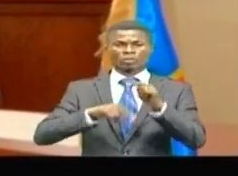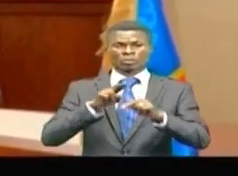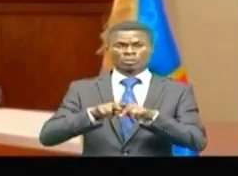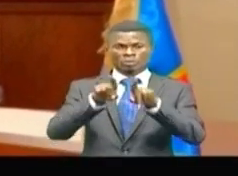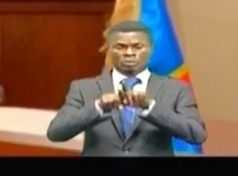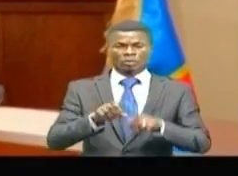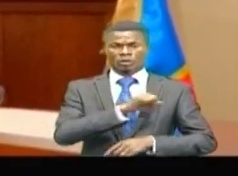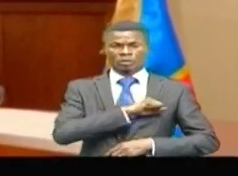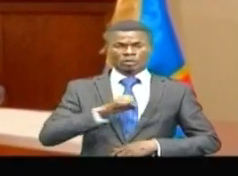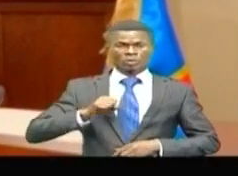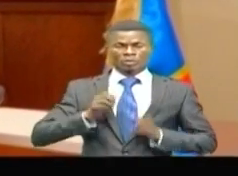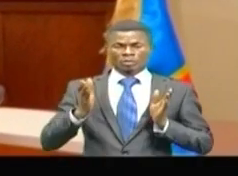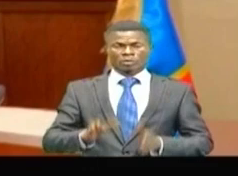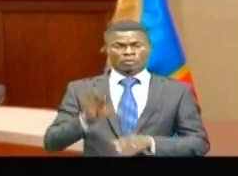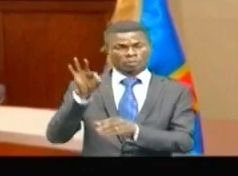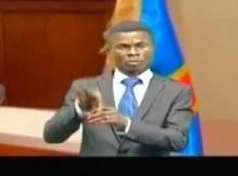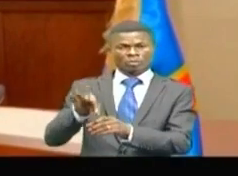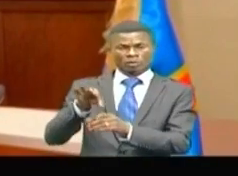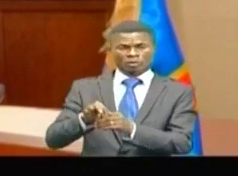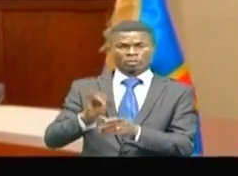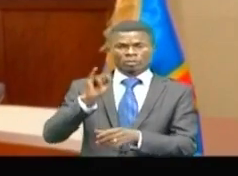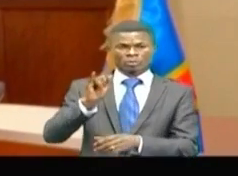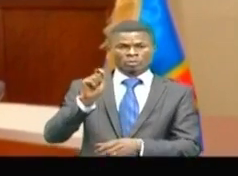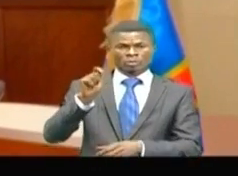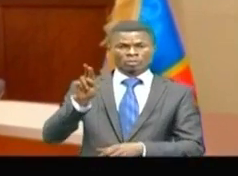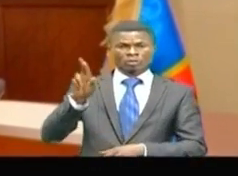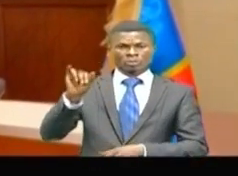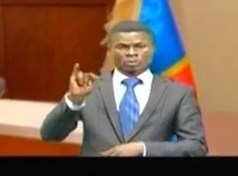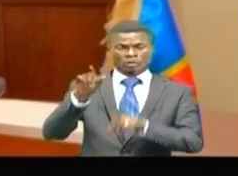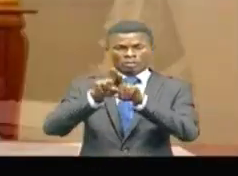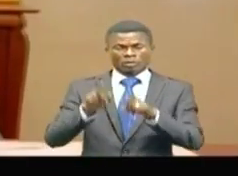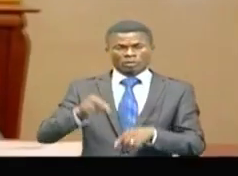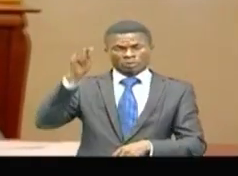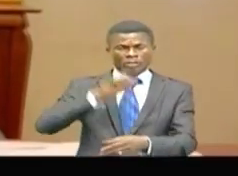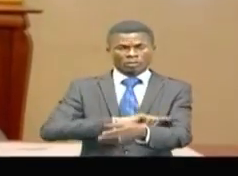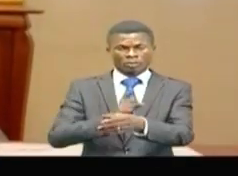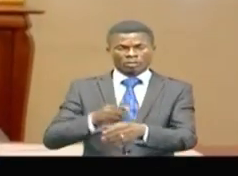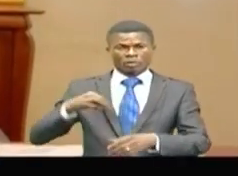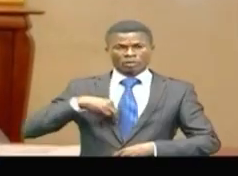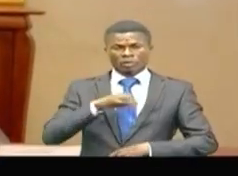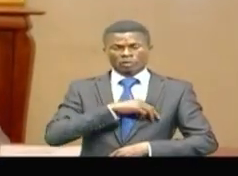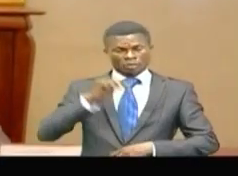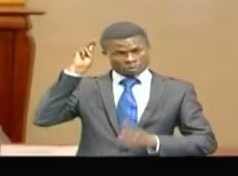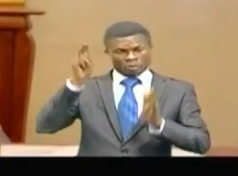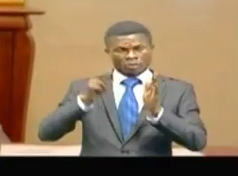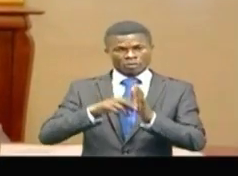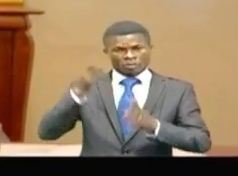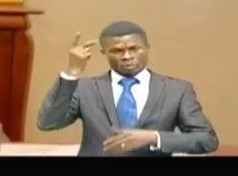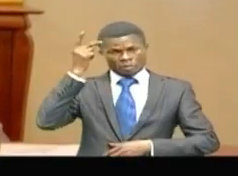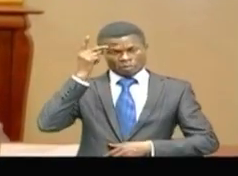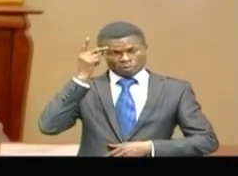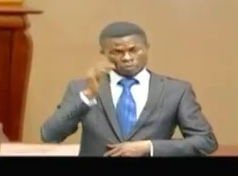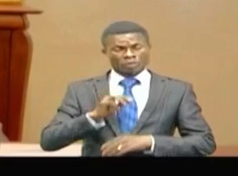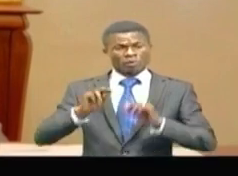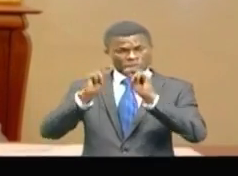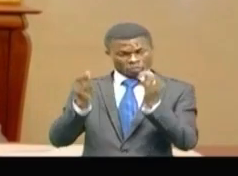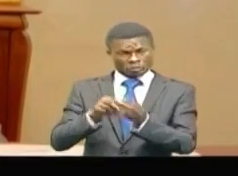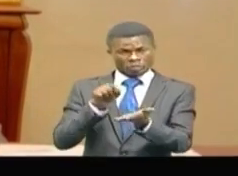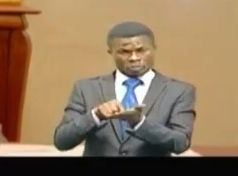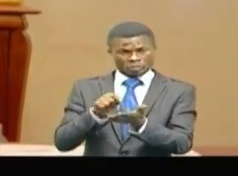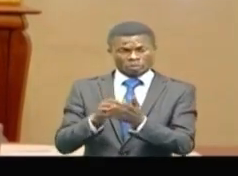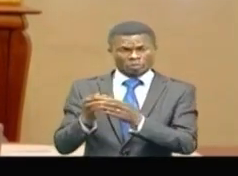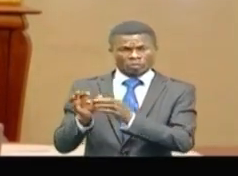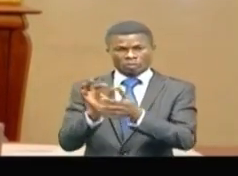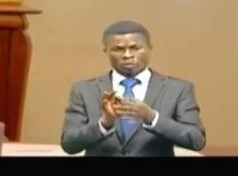sénateurs, élus de l'Ituri et du Nord Kivu, les membres du gouvernement central faisant partie de la délégation, la